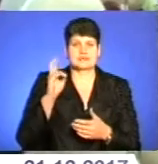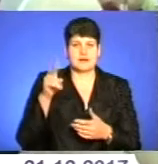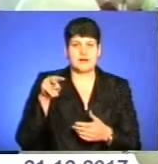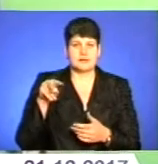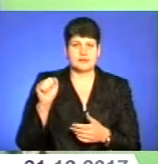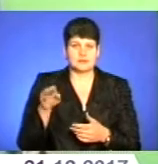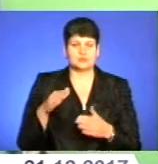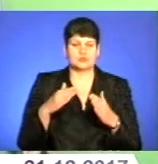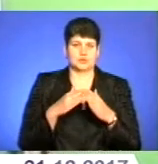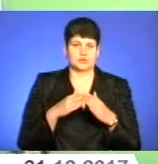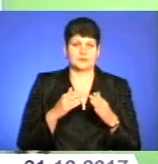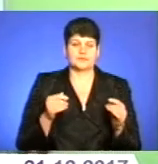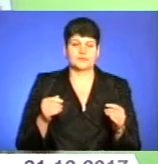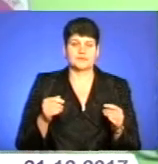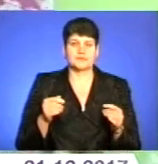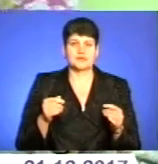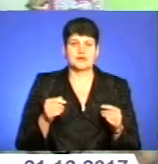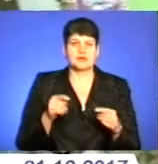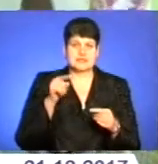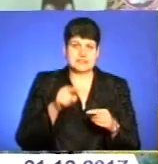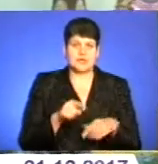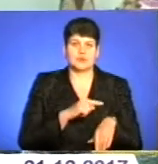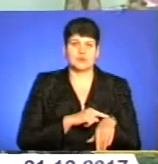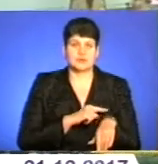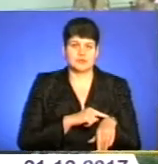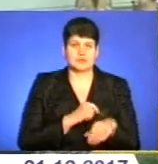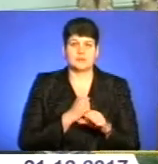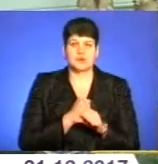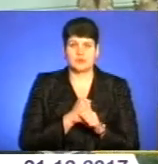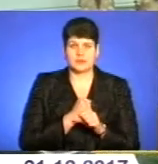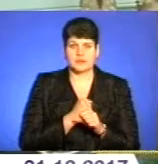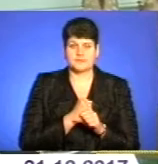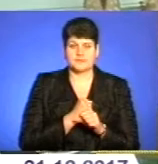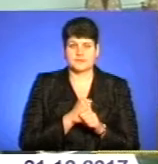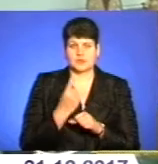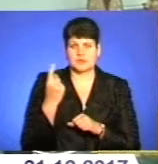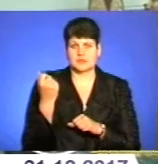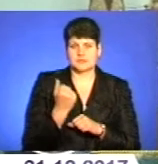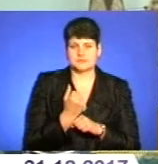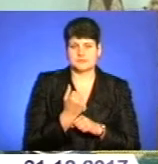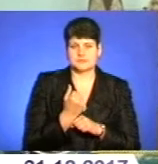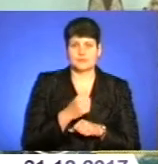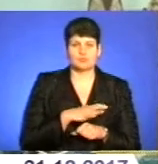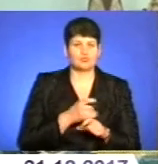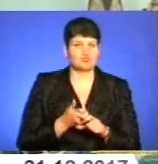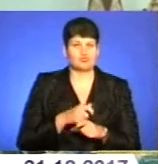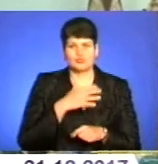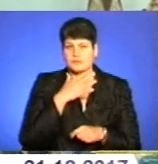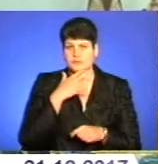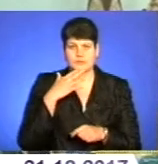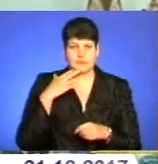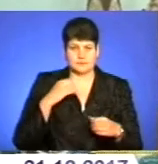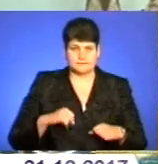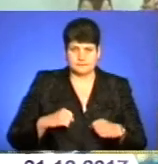будинку школярів. Наприклад, ось цей годинник ми робили тиждень. Було дуже багато викладено на